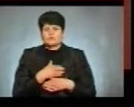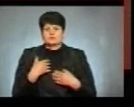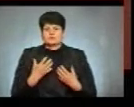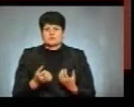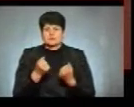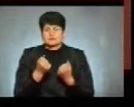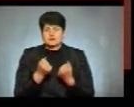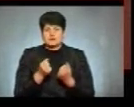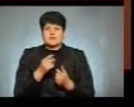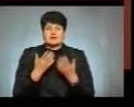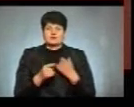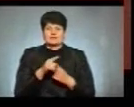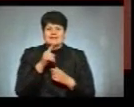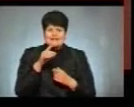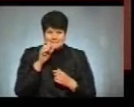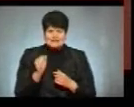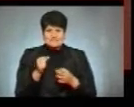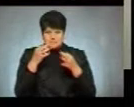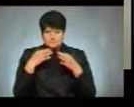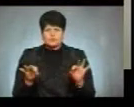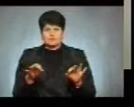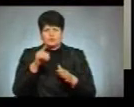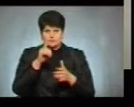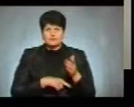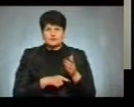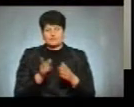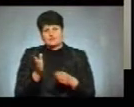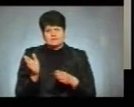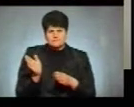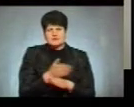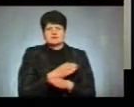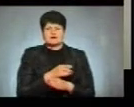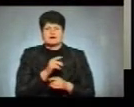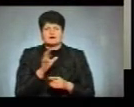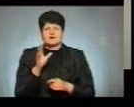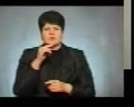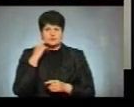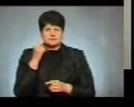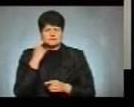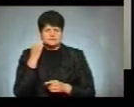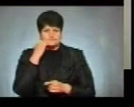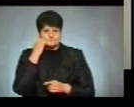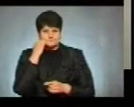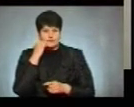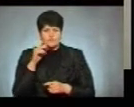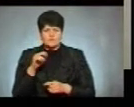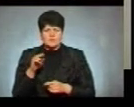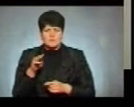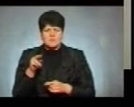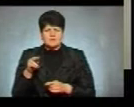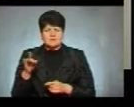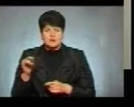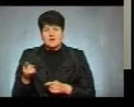Якщо він за автокефалію, значить, він відсікає автоматичну частину, значну своїх виборців. Тоді,